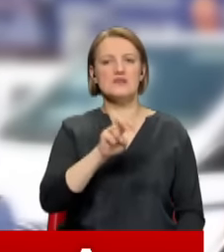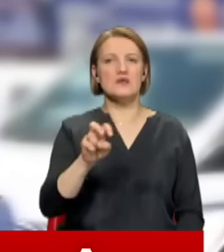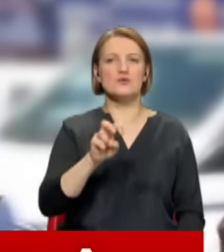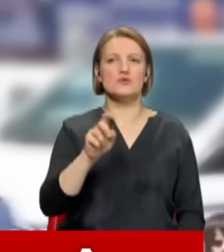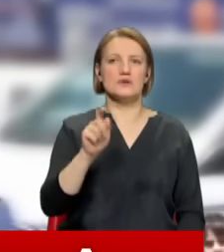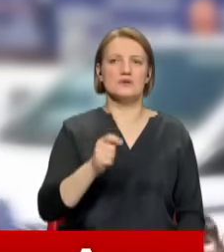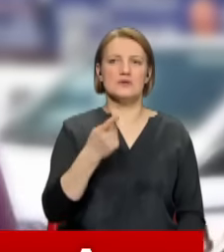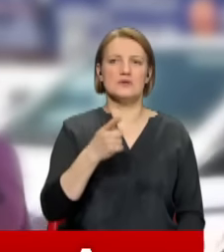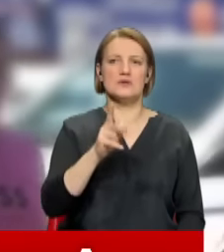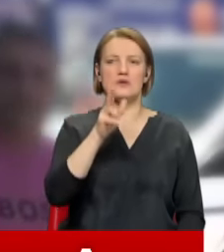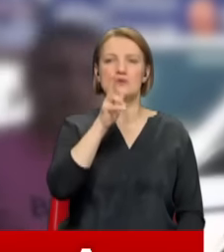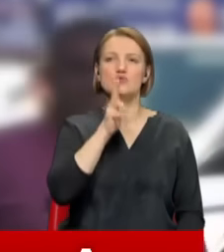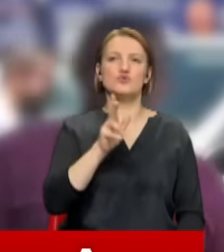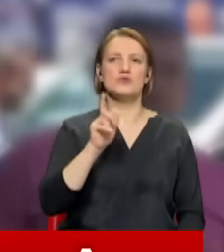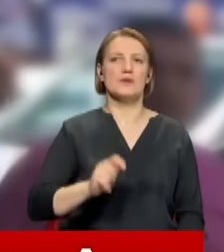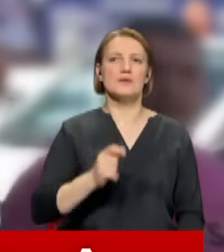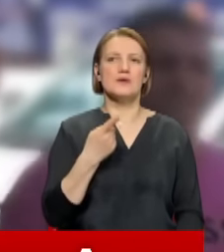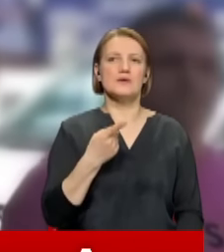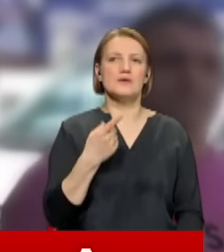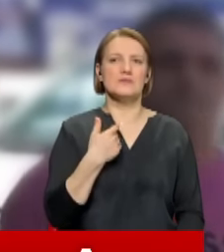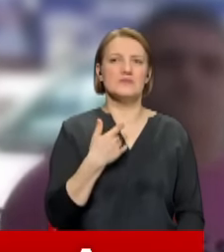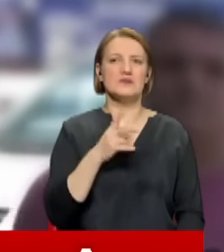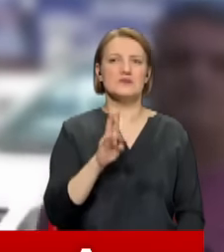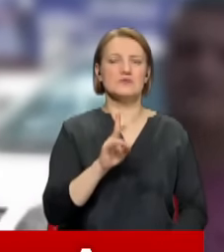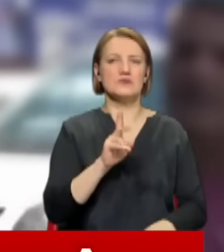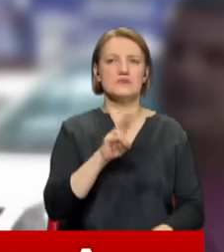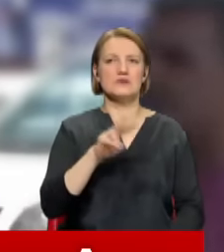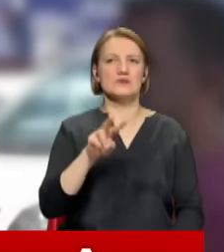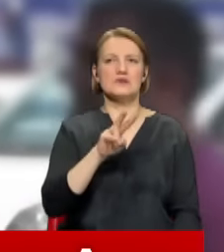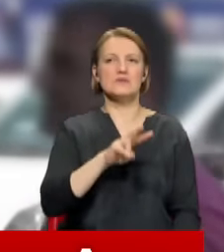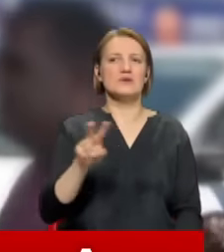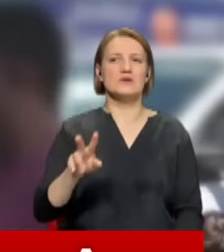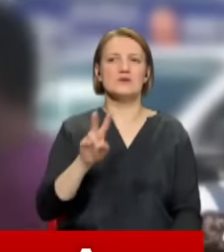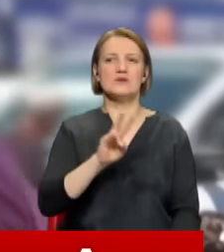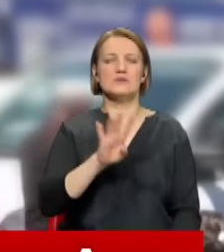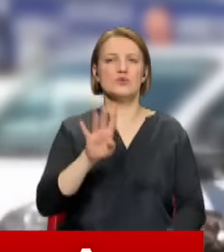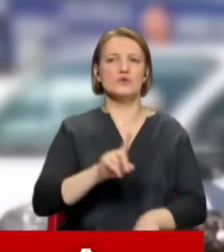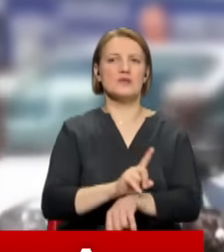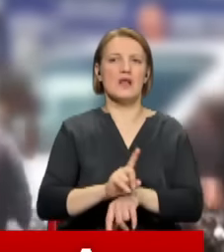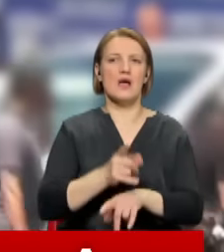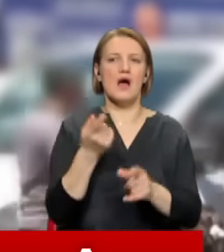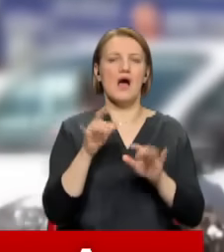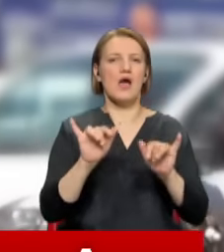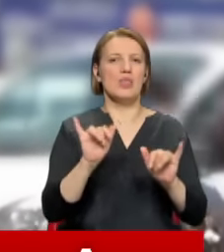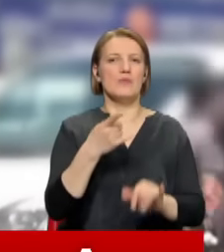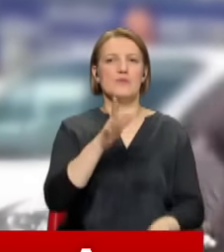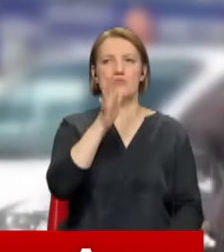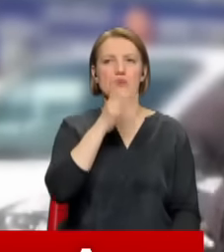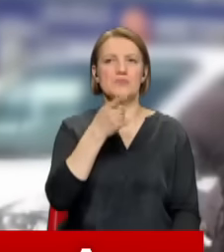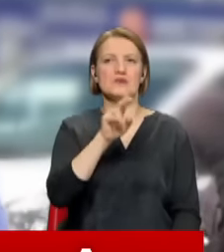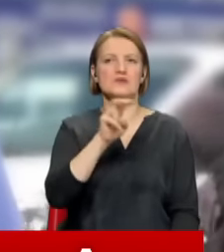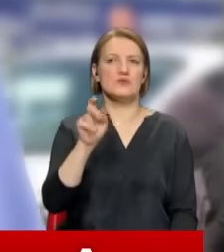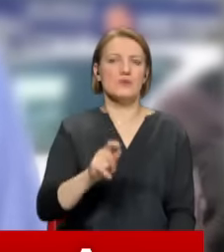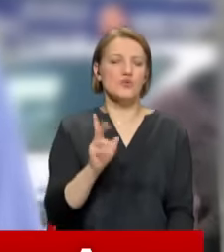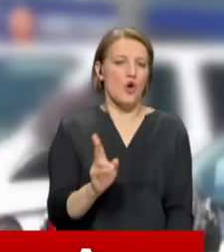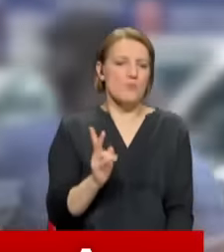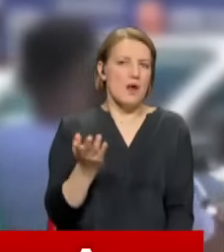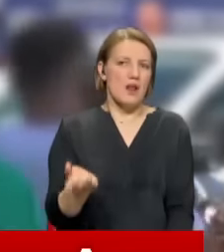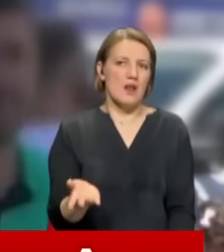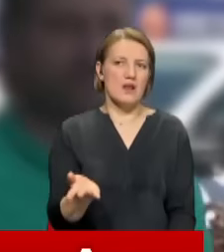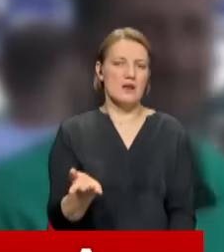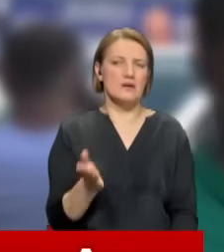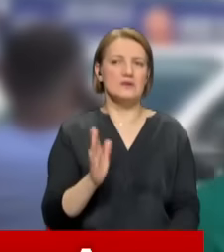yeri 1200-1300 yaptı. Bizimki 22-23 saatlik, 24 saatlik yola aynı 1500'den 1800 yaptık. O da normaldir